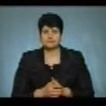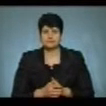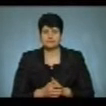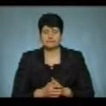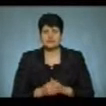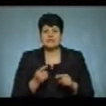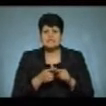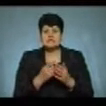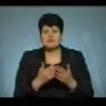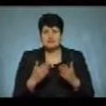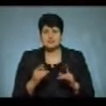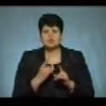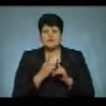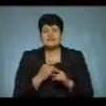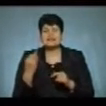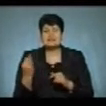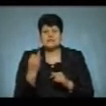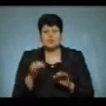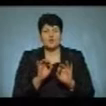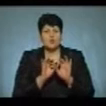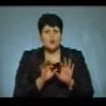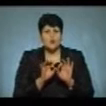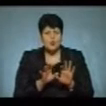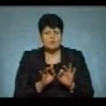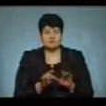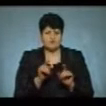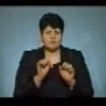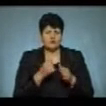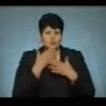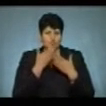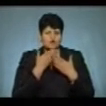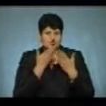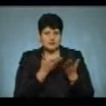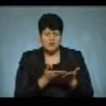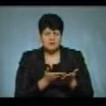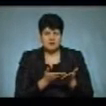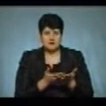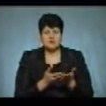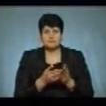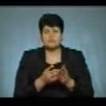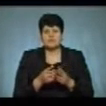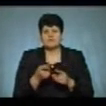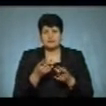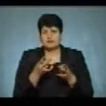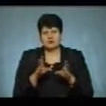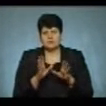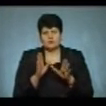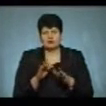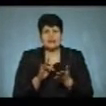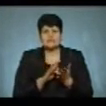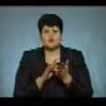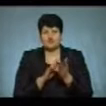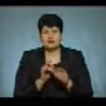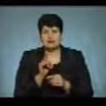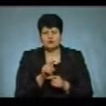Ця виставка супроводжується історією, розповідями, власне, ви можете прочитати. І вам, ну, грубо говорячи, не потрібно буде екскурсовода для